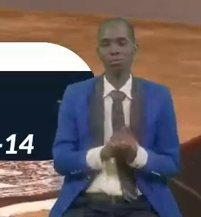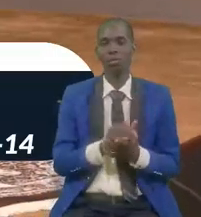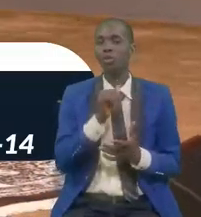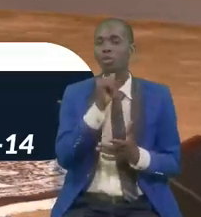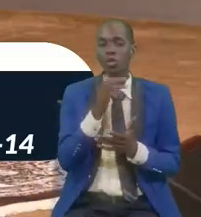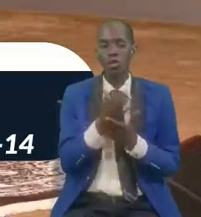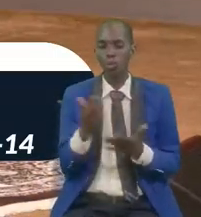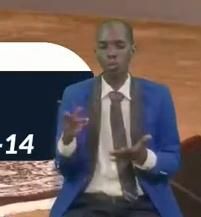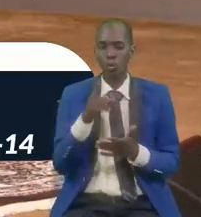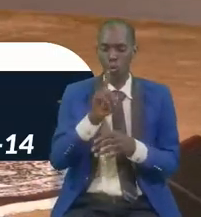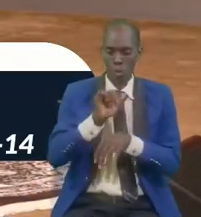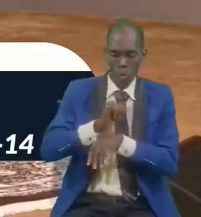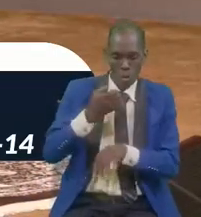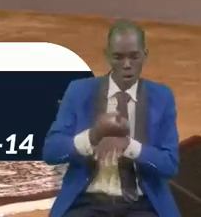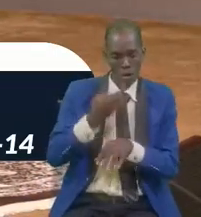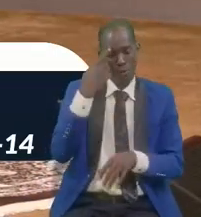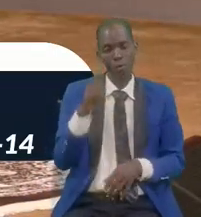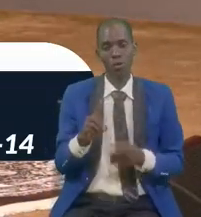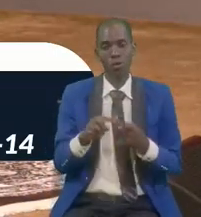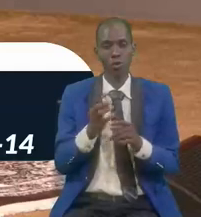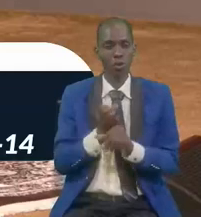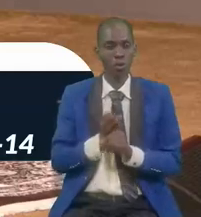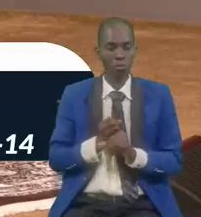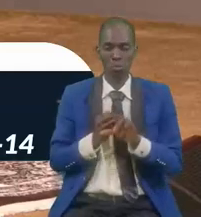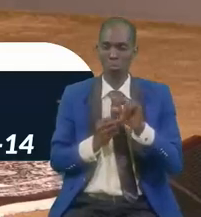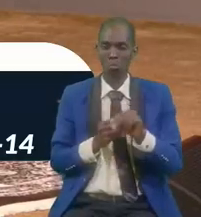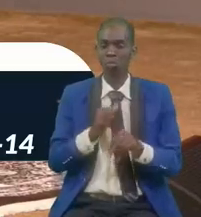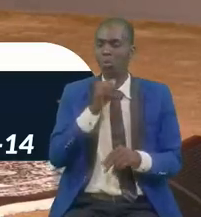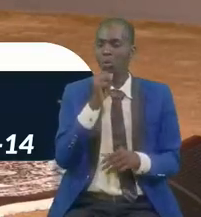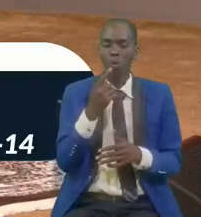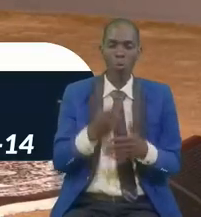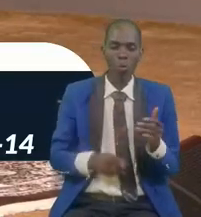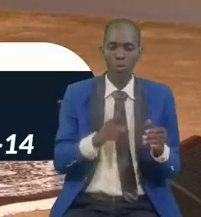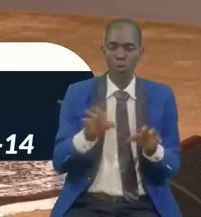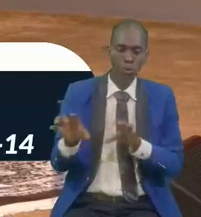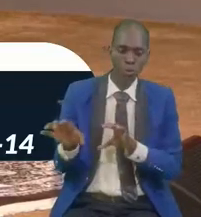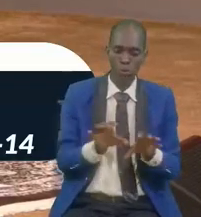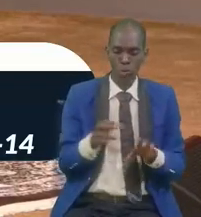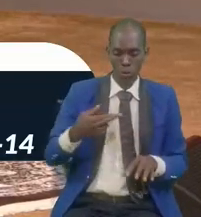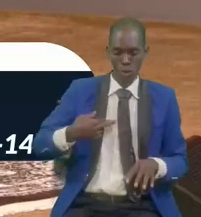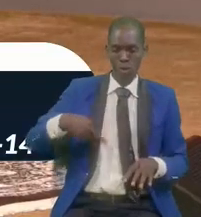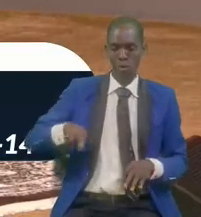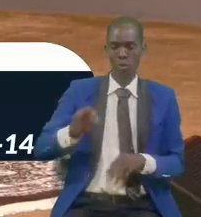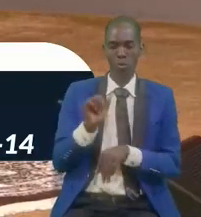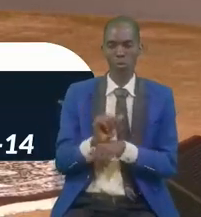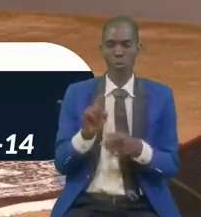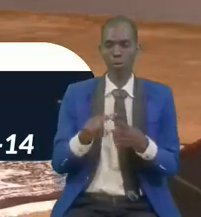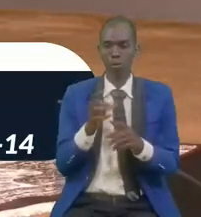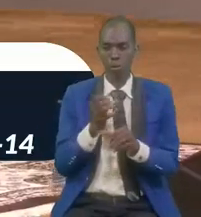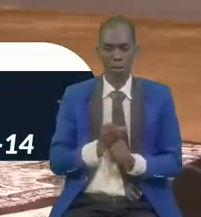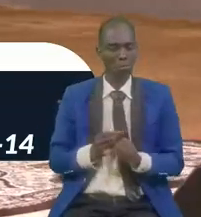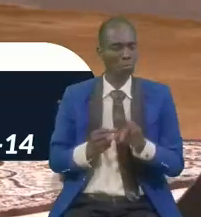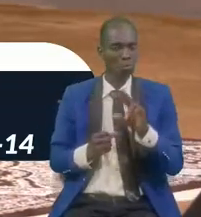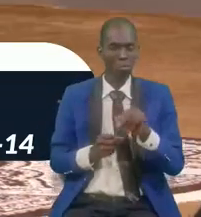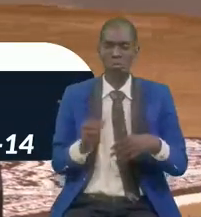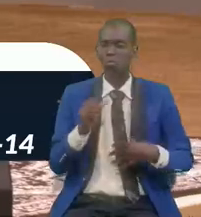pas de vous. Vous ne gagnez pas ça. Vous ne travaillez pas pour l'avoir par la